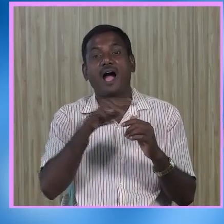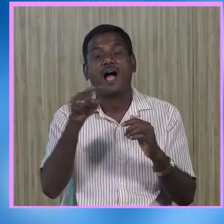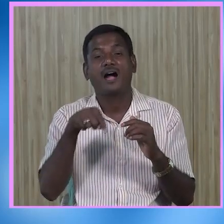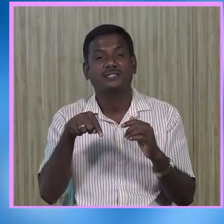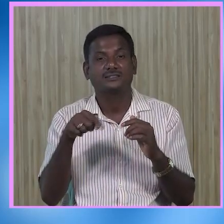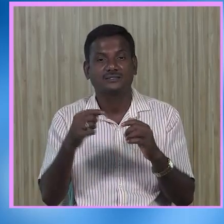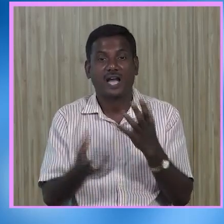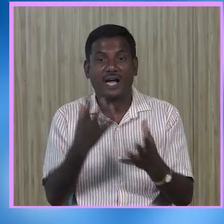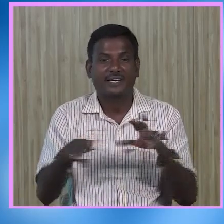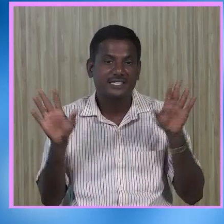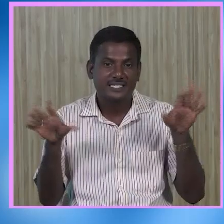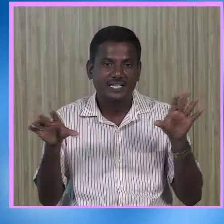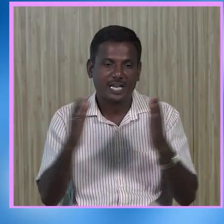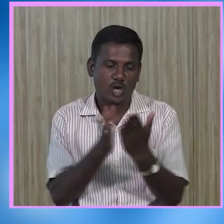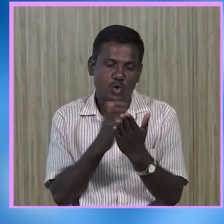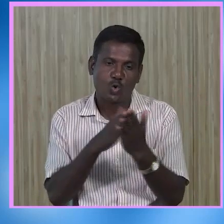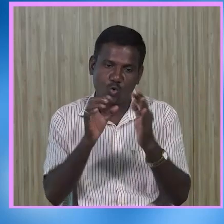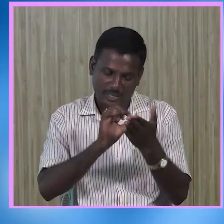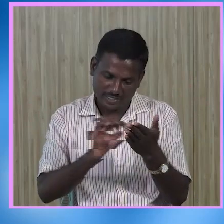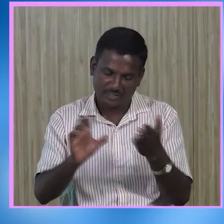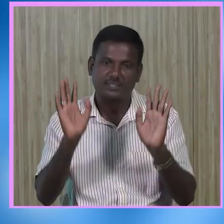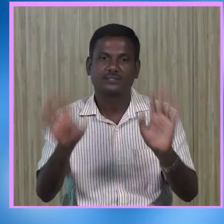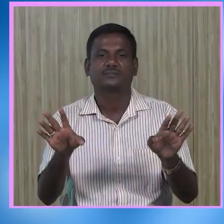சிறகுகள் என்ற சுயசரிதை நூலில் எழுதியிருக்காங்க.